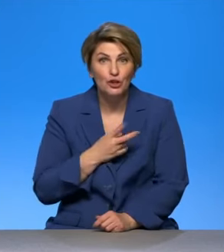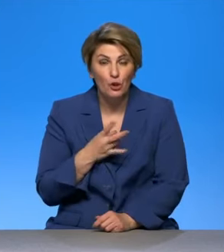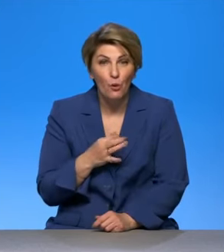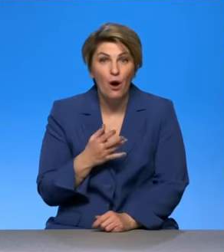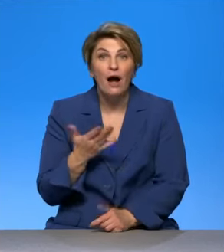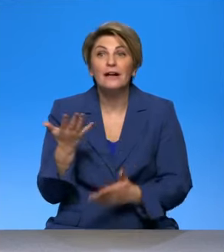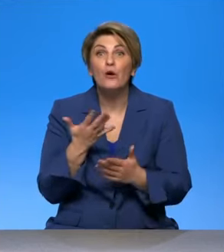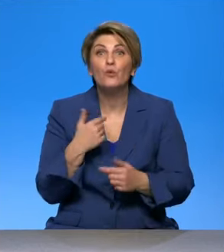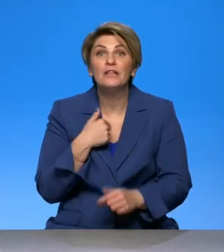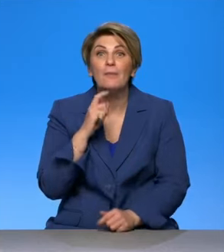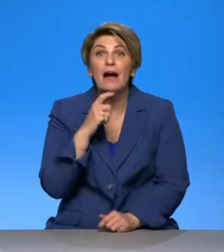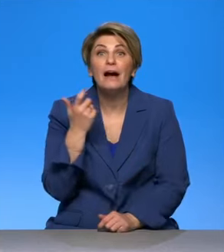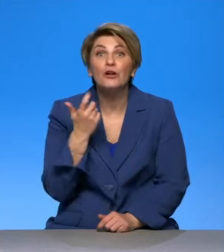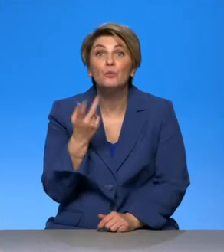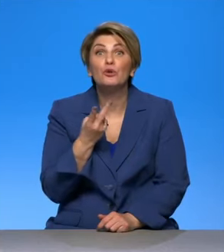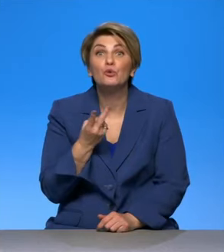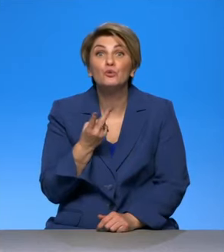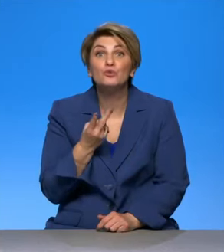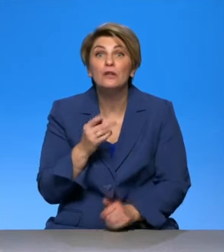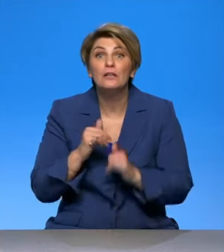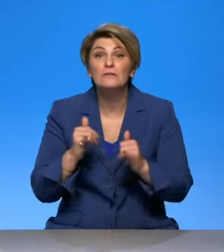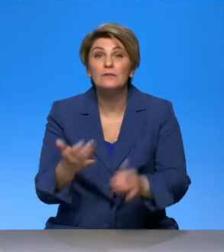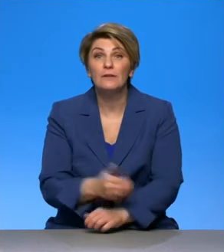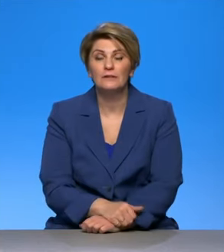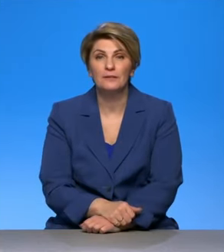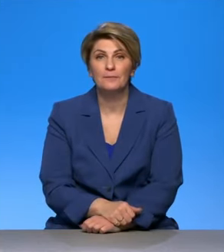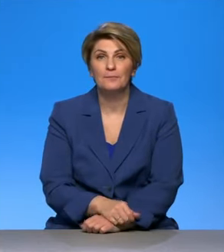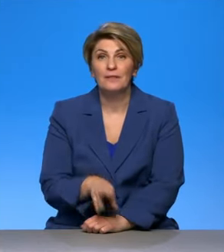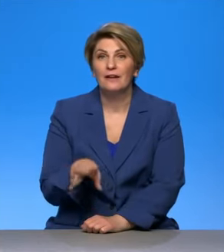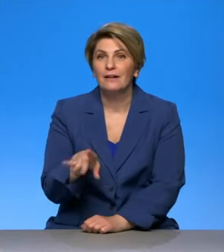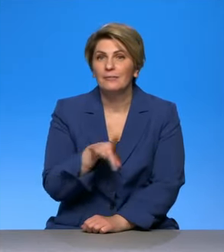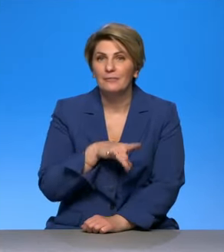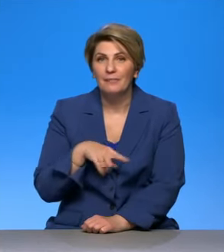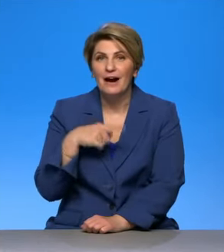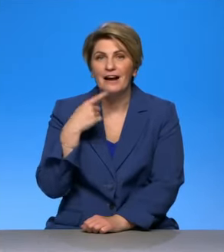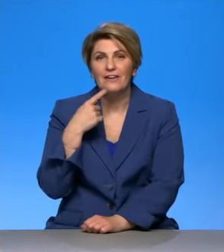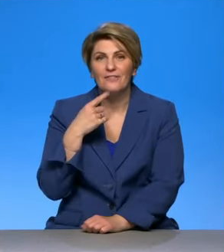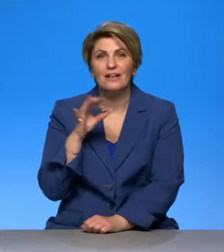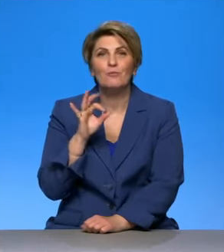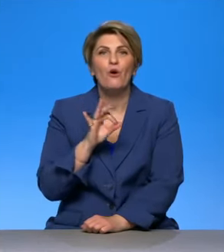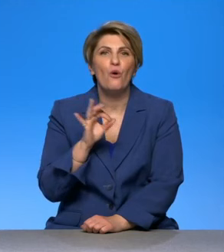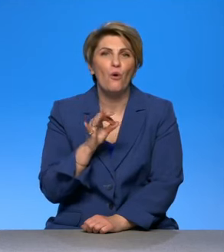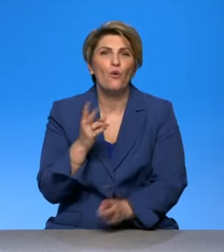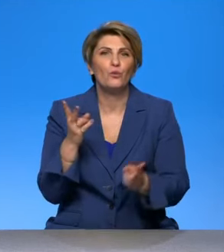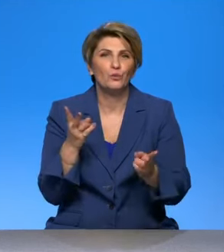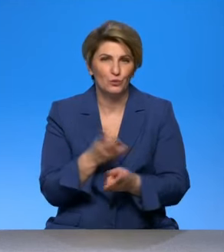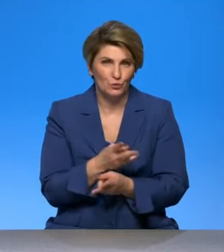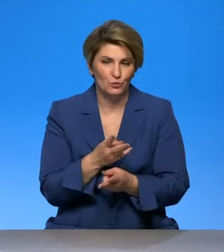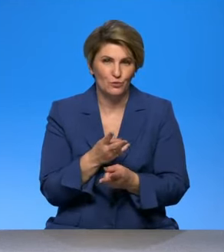строить? Ну, мы же вот сейчас, когда с вами общаемся, мы говорим исключительно про потребительские кредиты обычных